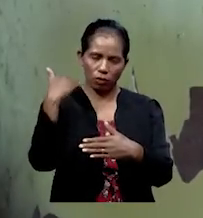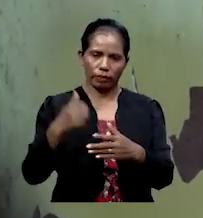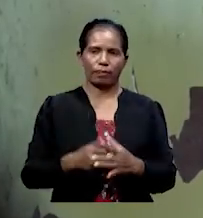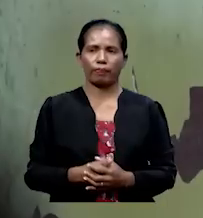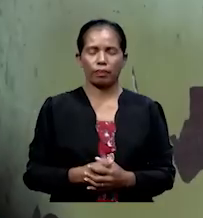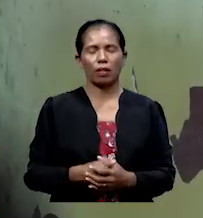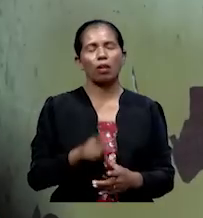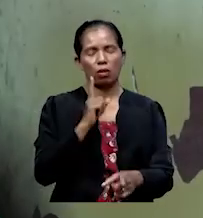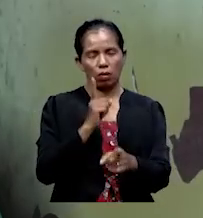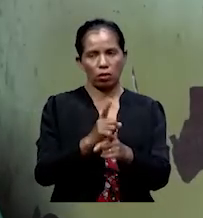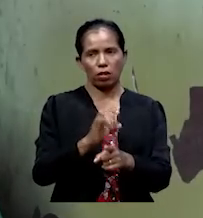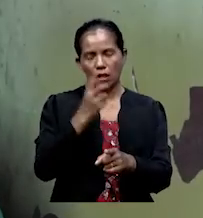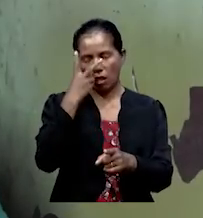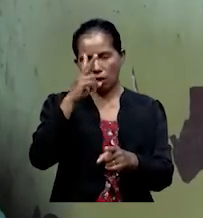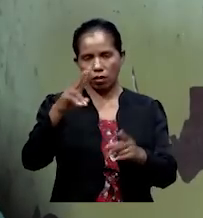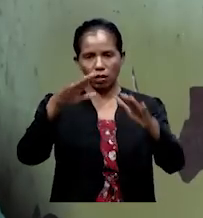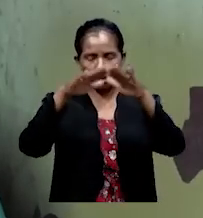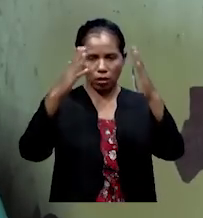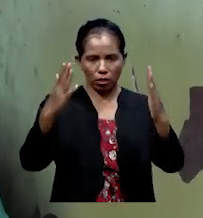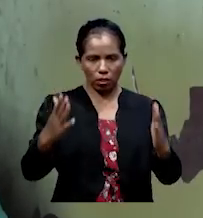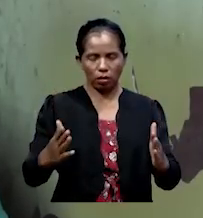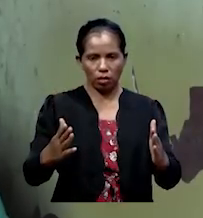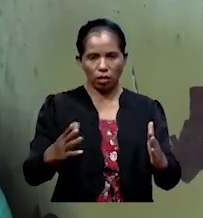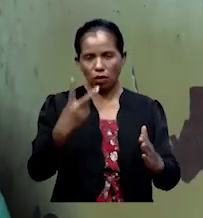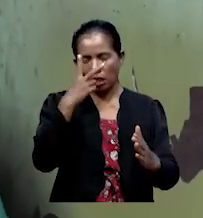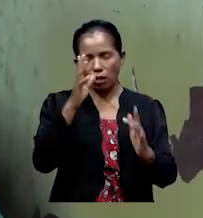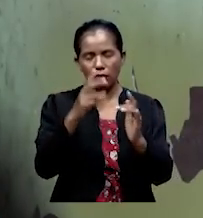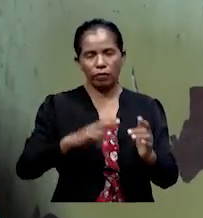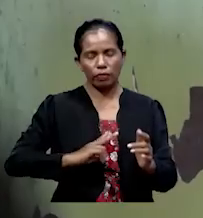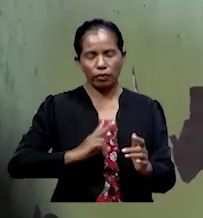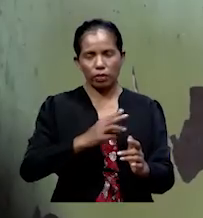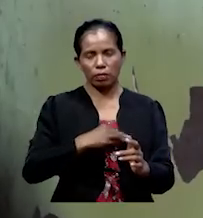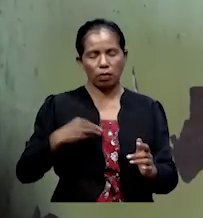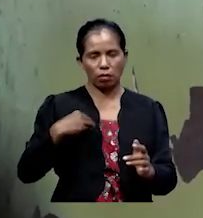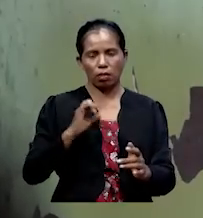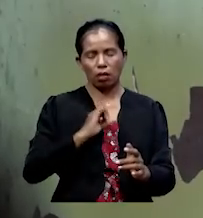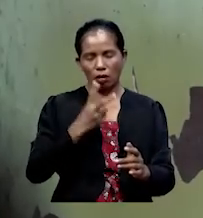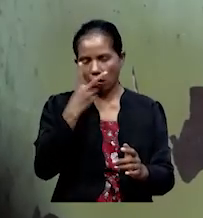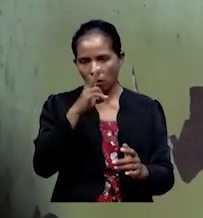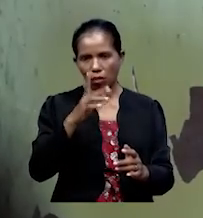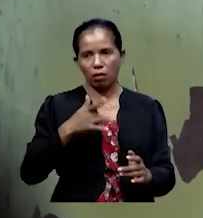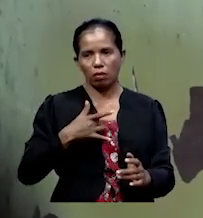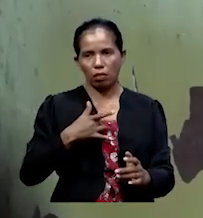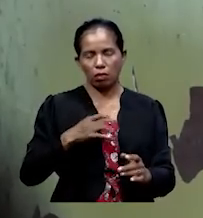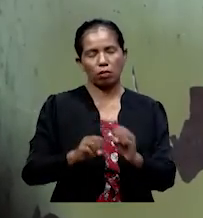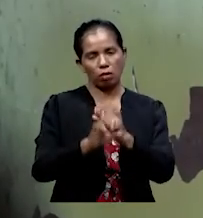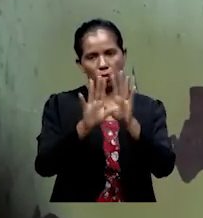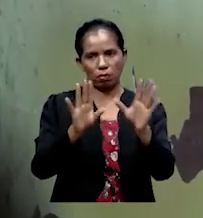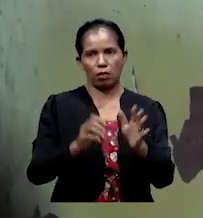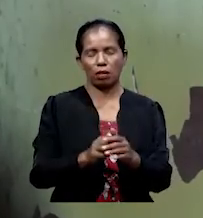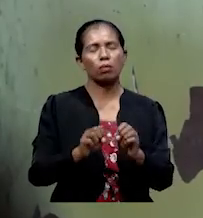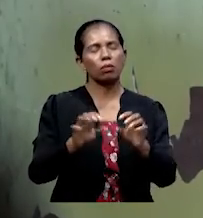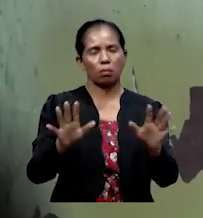lo sana hawari gruta oan ini dan senora ini ban hawat yang seni hawat arete gruta ini hunif komesa hunif fuan ini aroma hawat yang seni usik